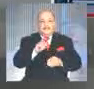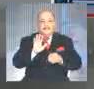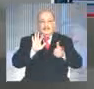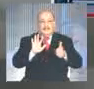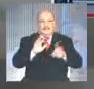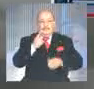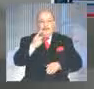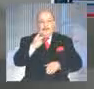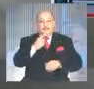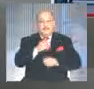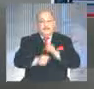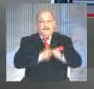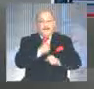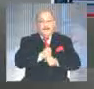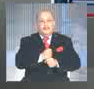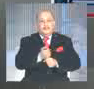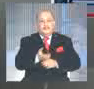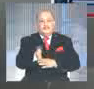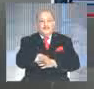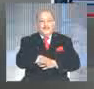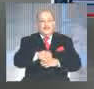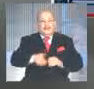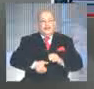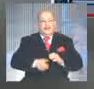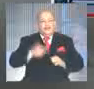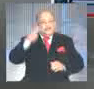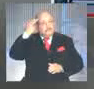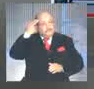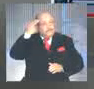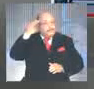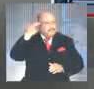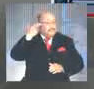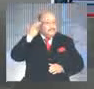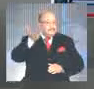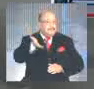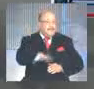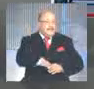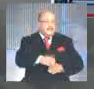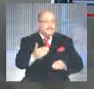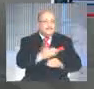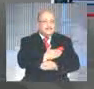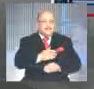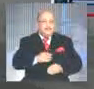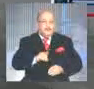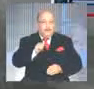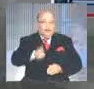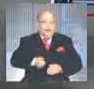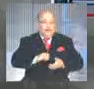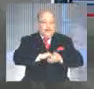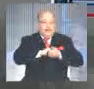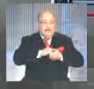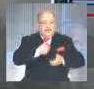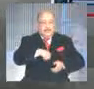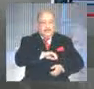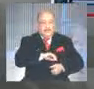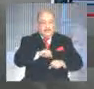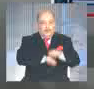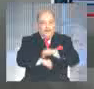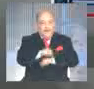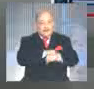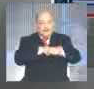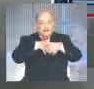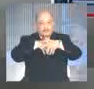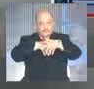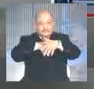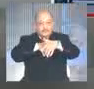الزعيم فرحات حشاد وتنظيم الاتحاد الجهوي للشغل بتونس غدا مسيرة نقابية تنطلق من أمام مقر الاتحاد العام